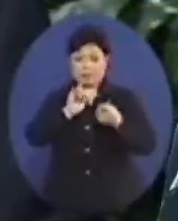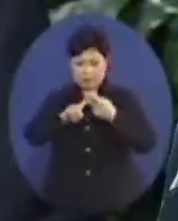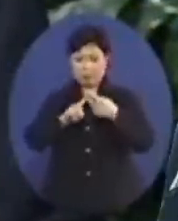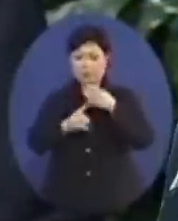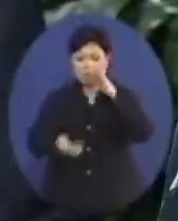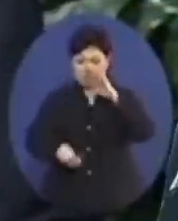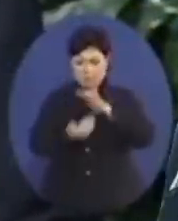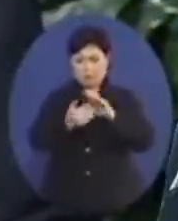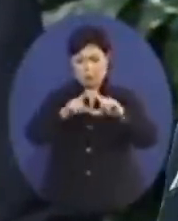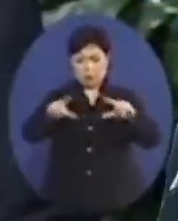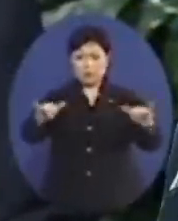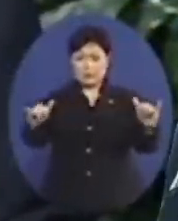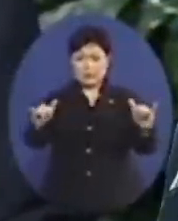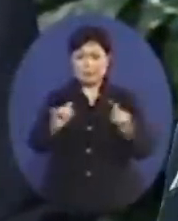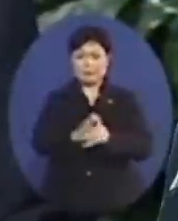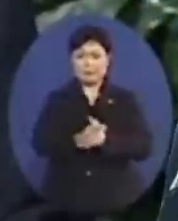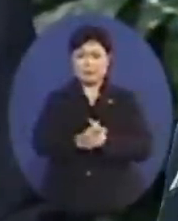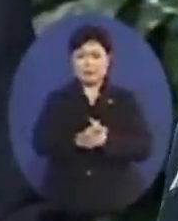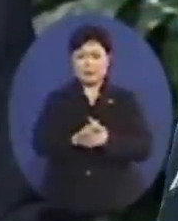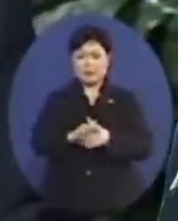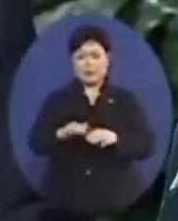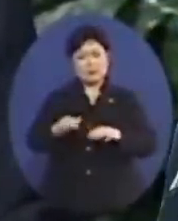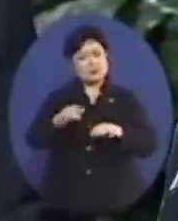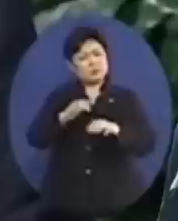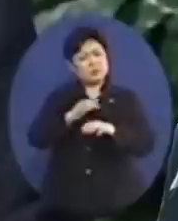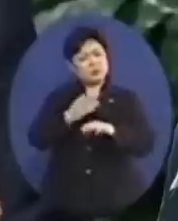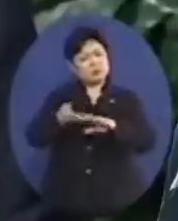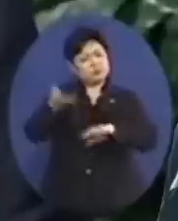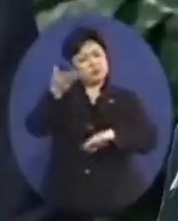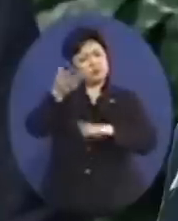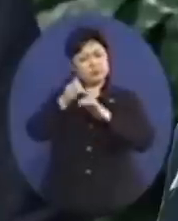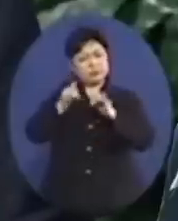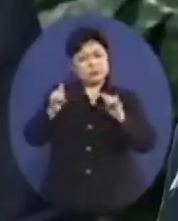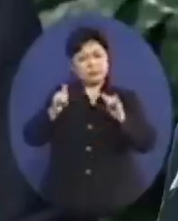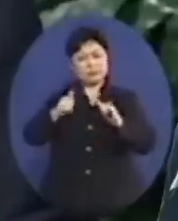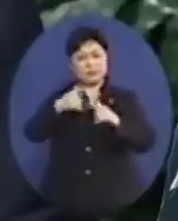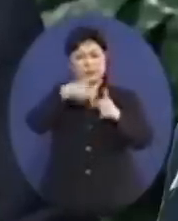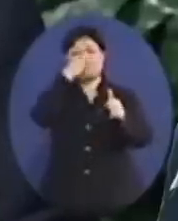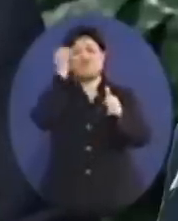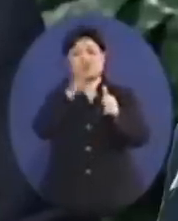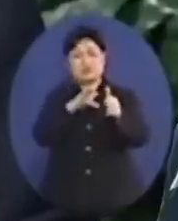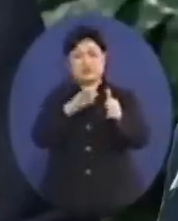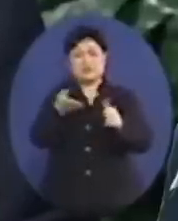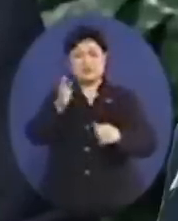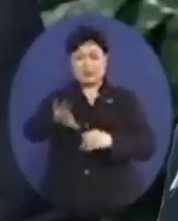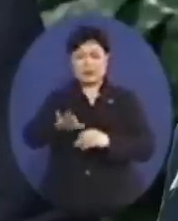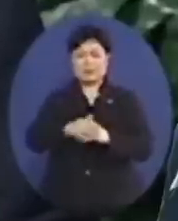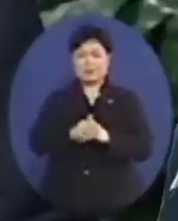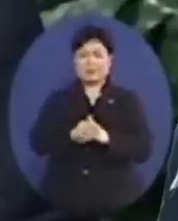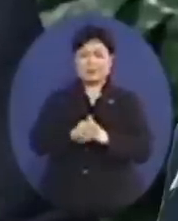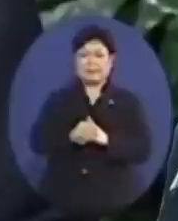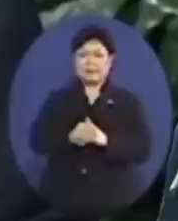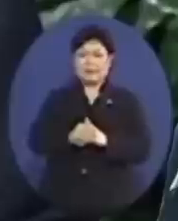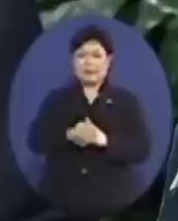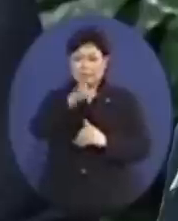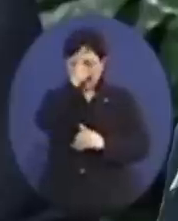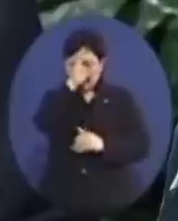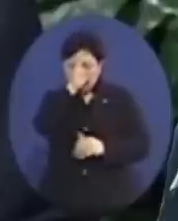평범한 삶, 중류사회의 사람들은 완전히 예수를 무시하셨으나 예수님이